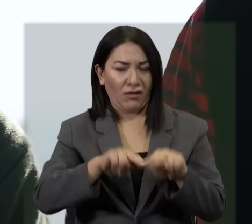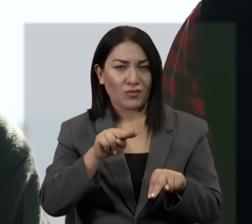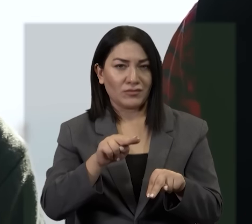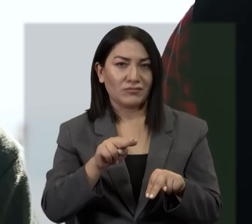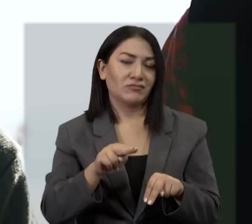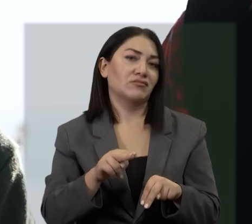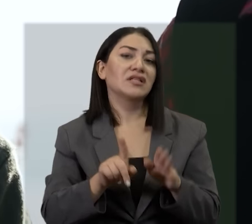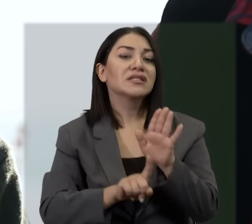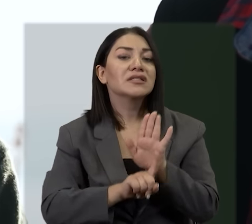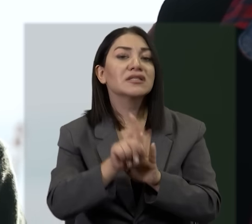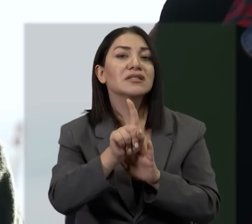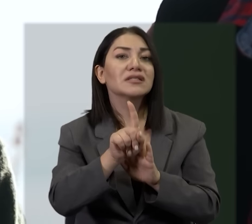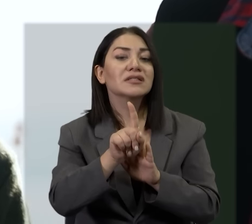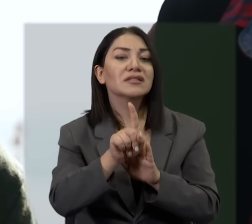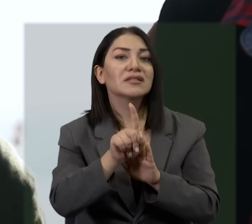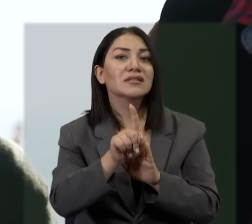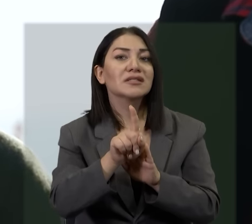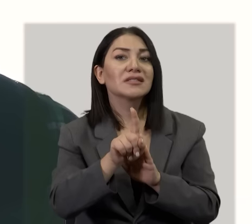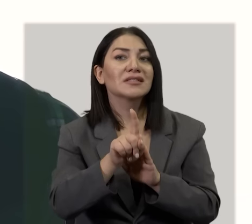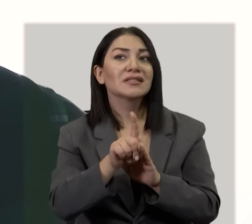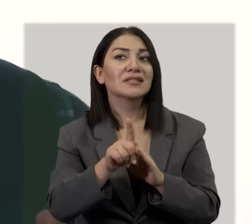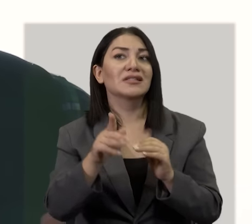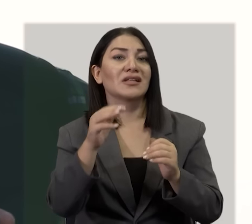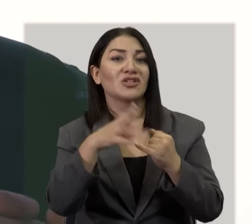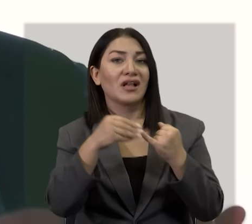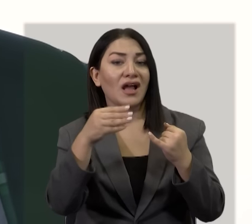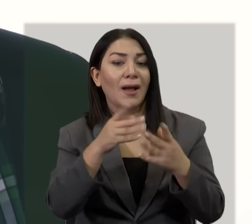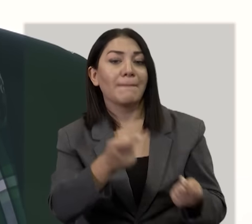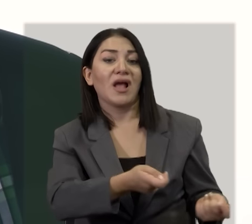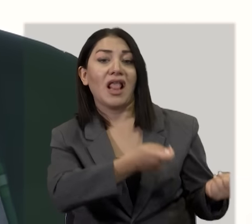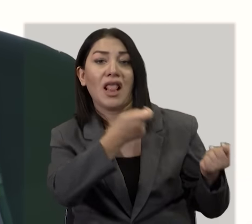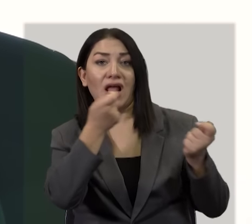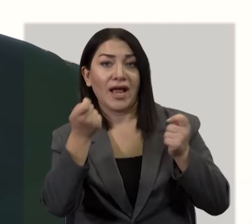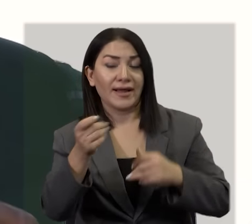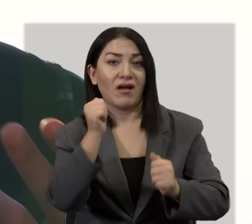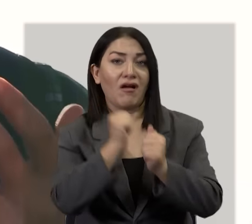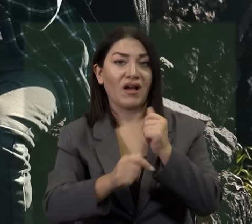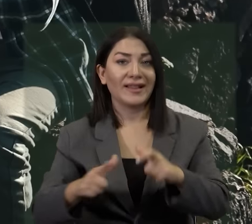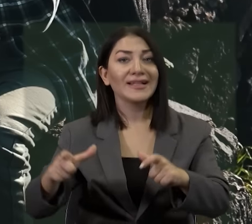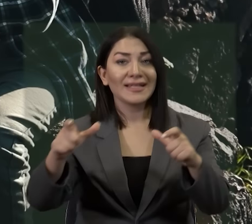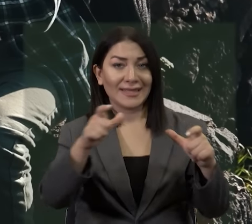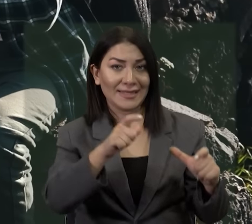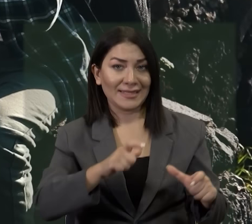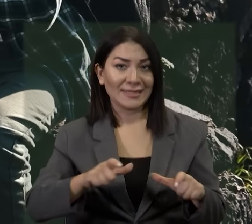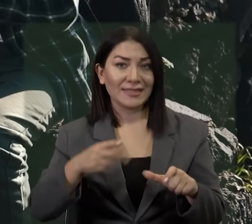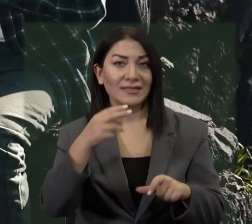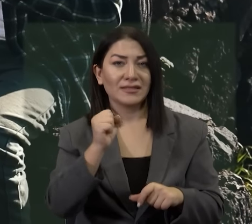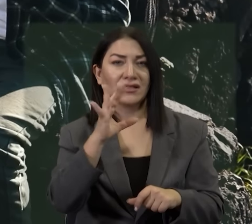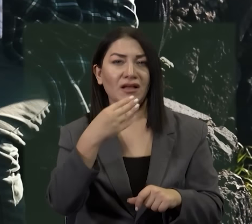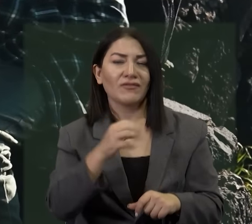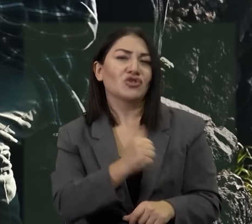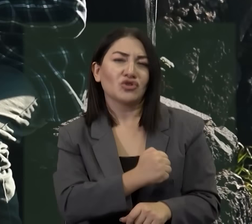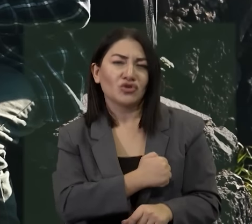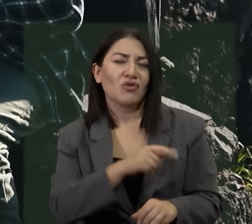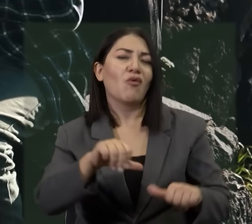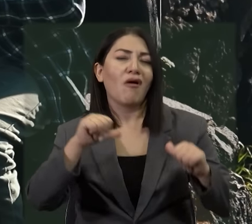վրա։ Այսինքն ի սկզբանե այդքանը ցամաքից հասցրել են կղզի։